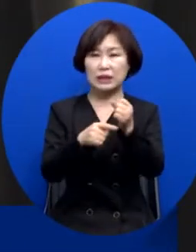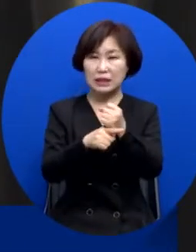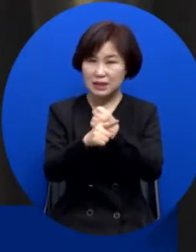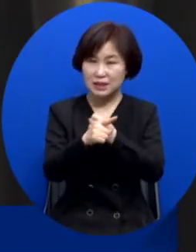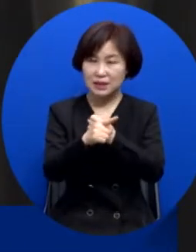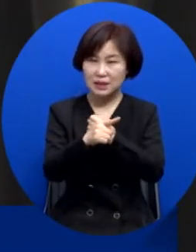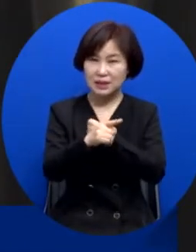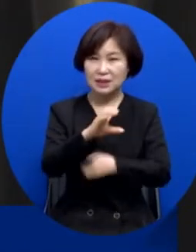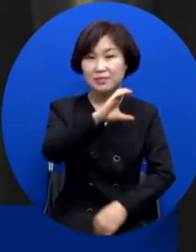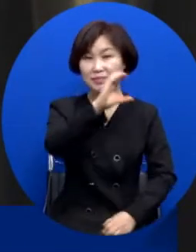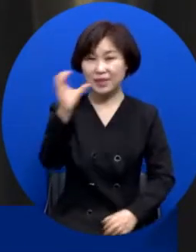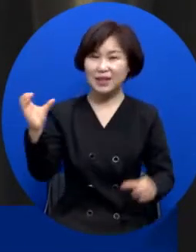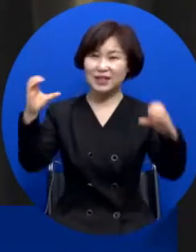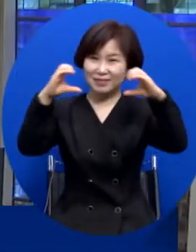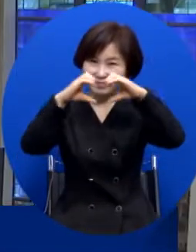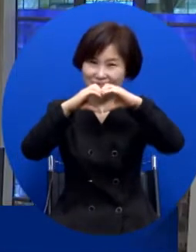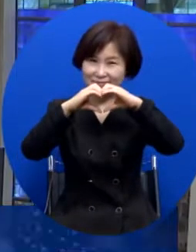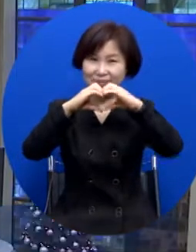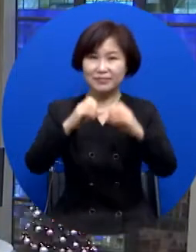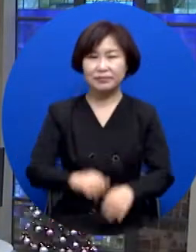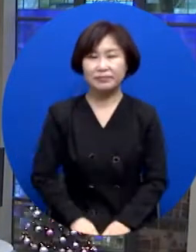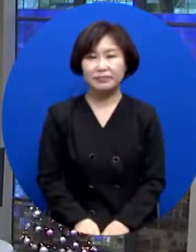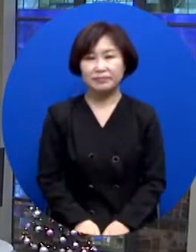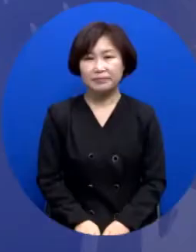메리 크리스마스입니다.